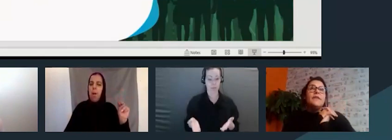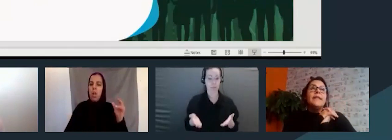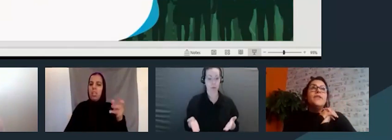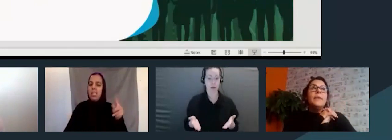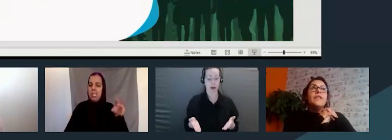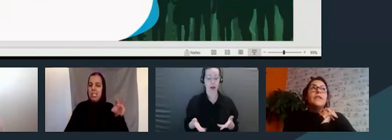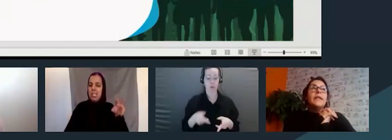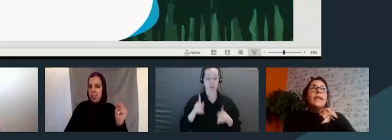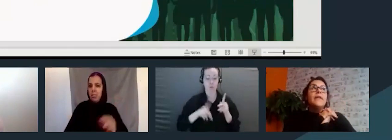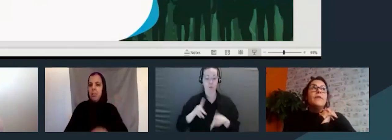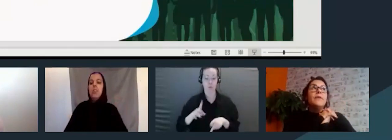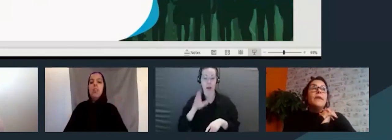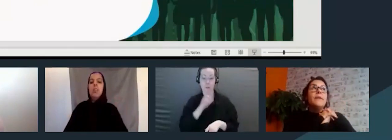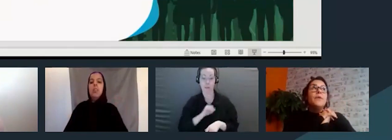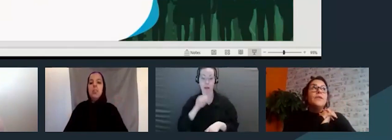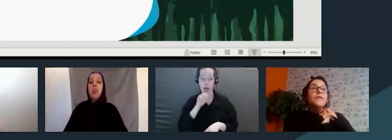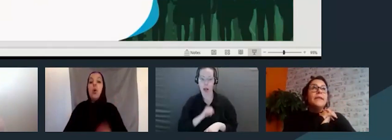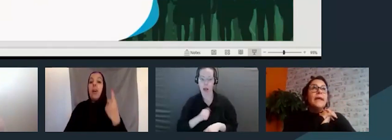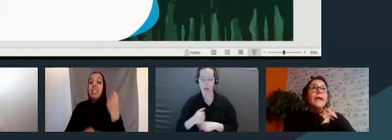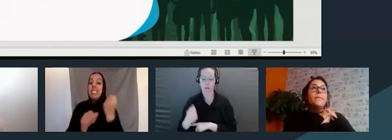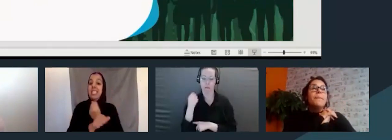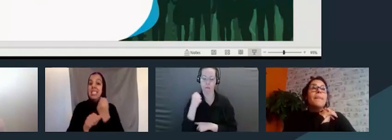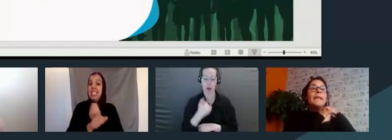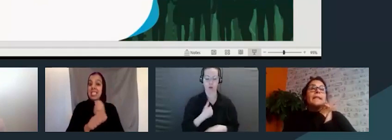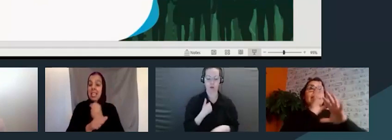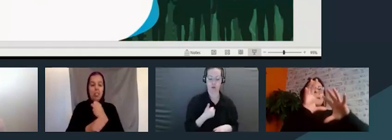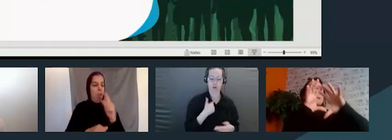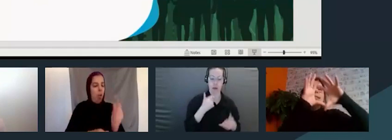Une des choses que je vais mentionner,